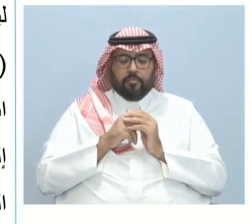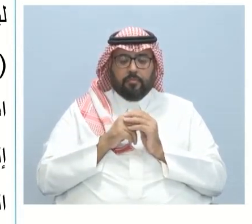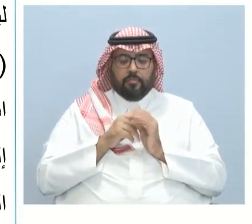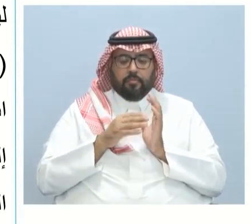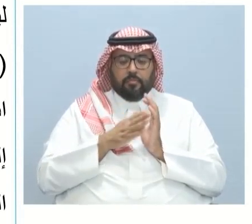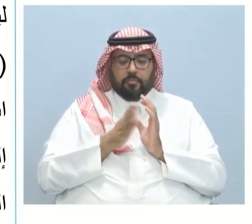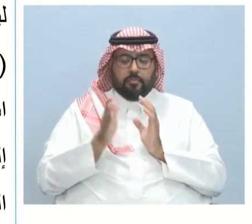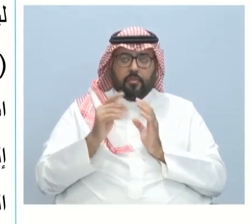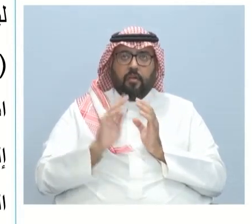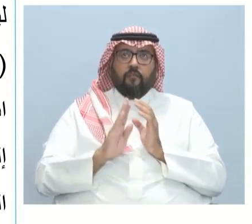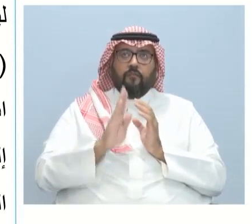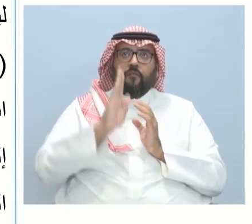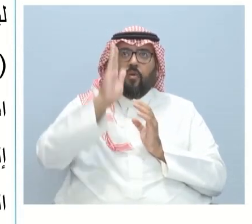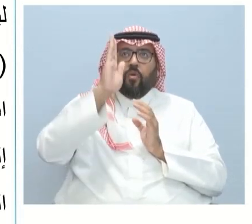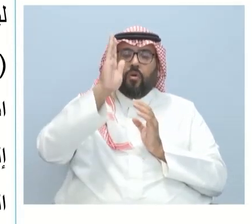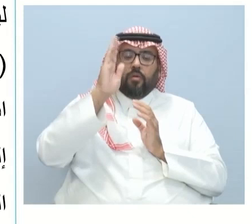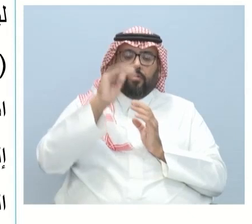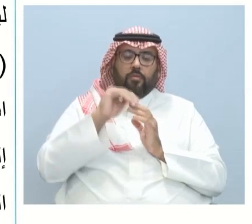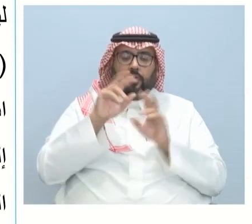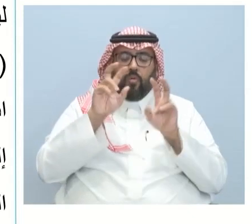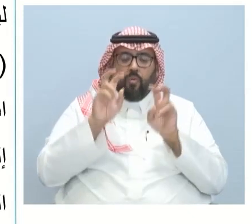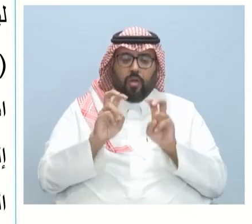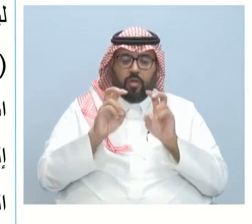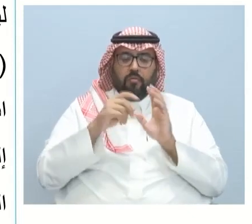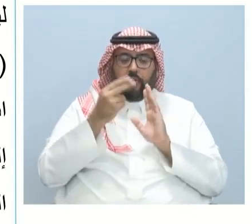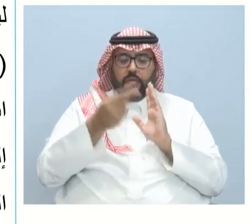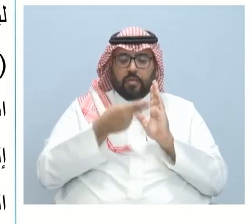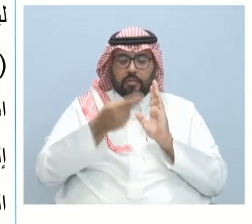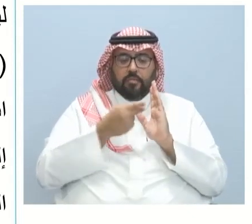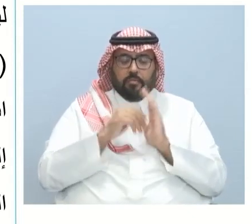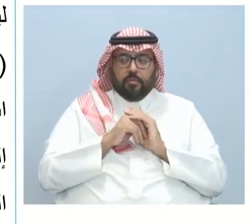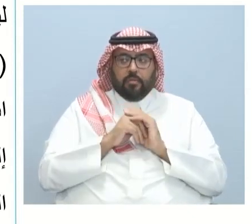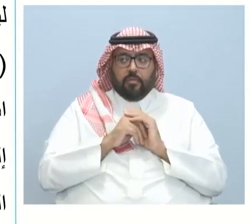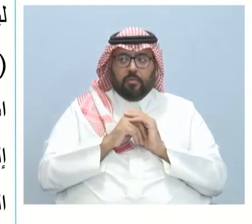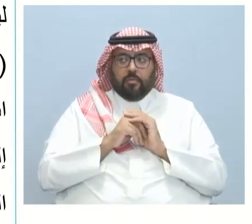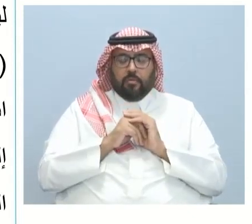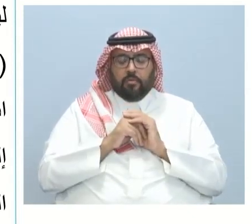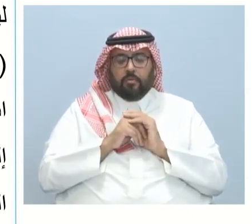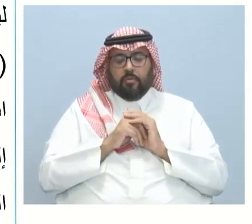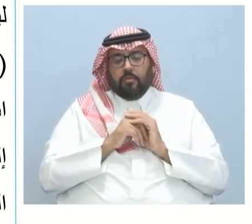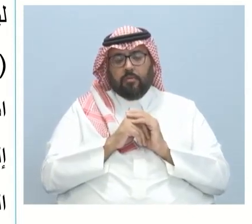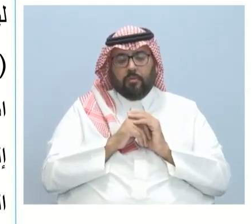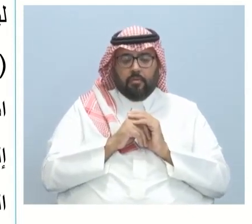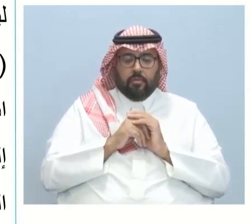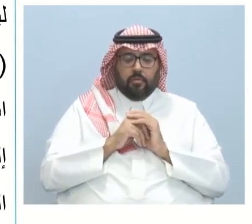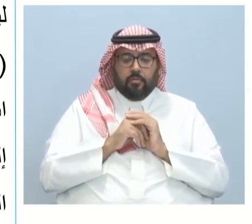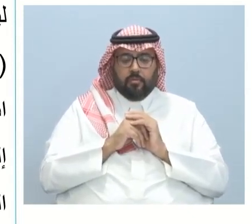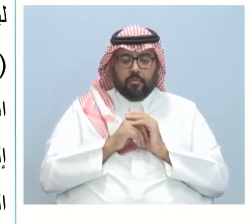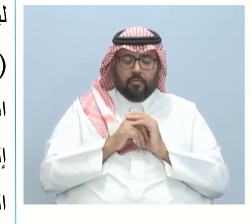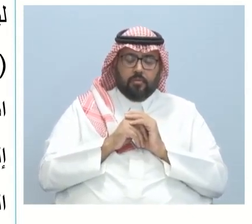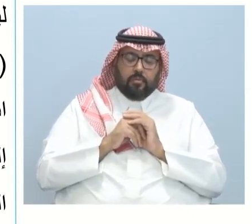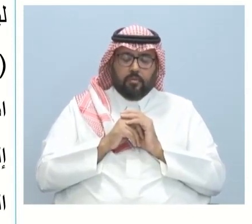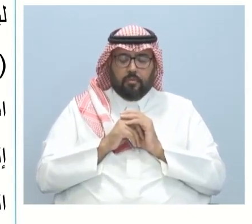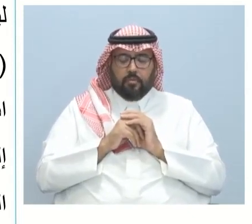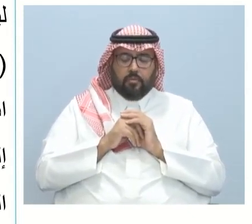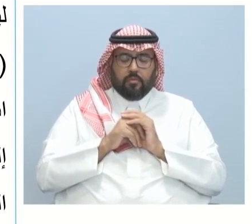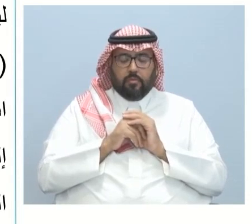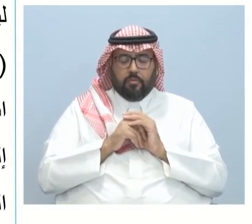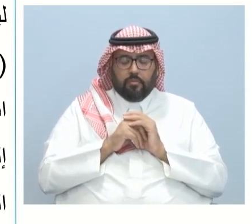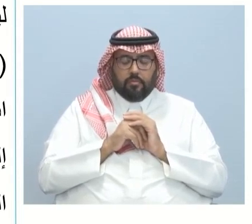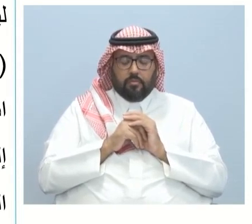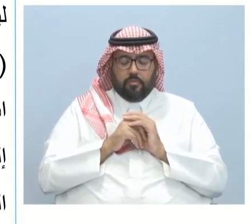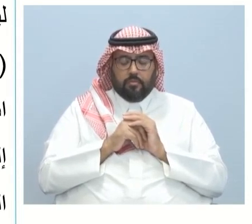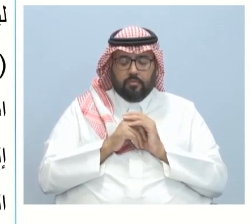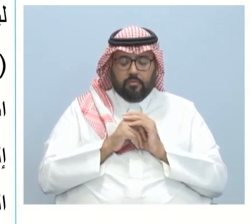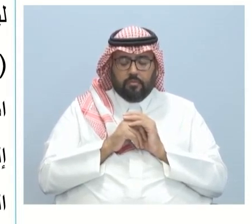تحريكه فوق لايقاف الرسم اذا اذا اردنا الرسم او اذا اردنا الروبوت